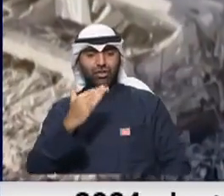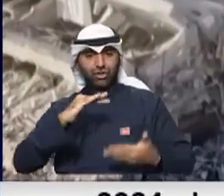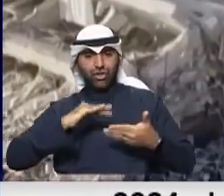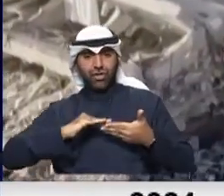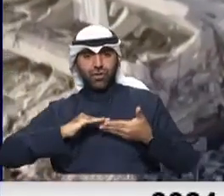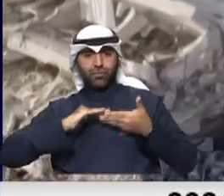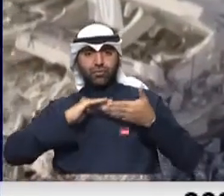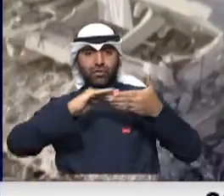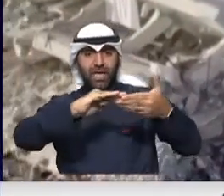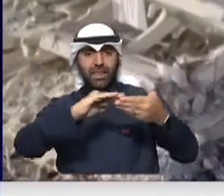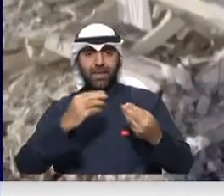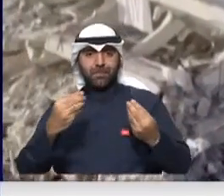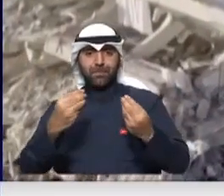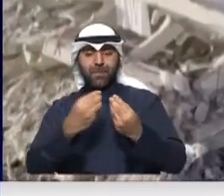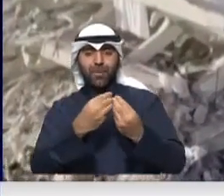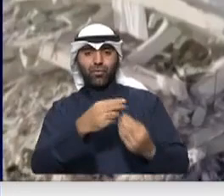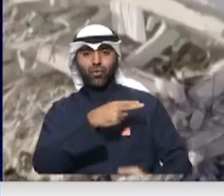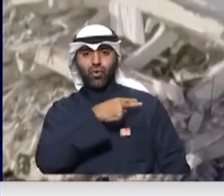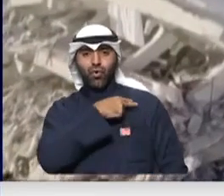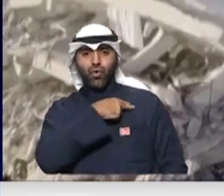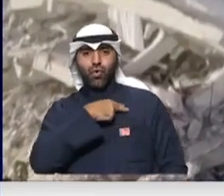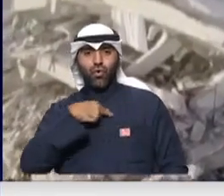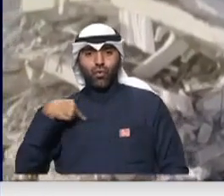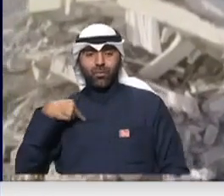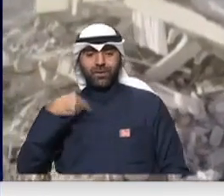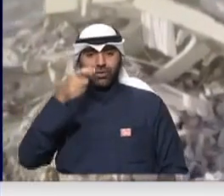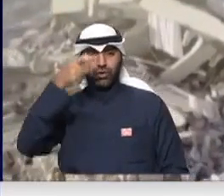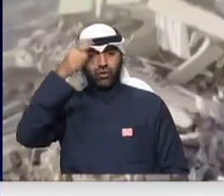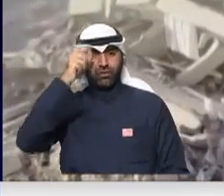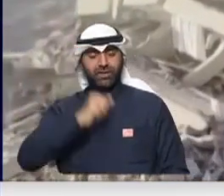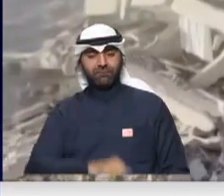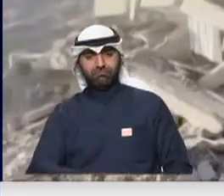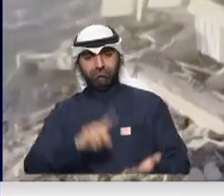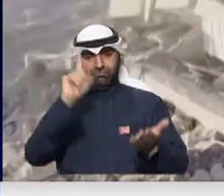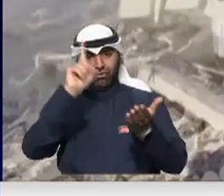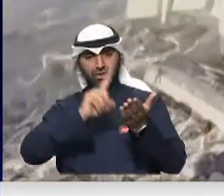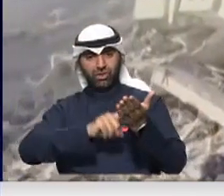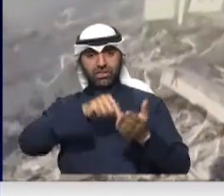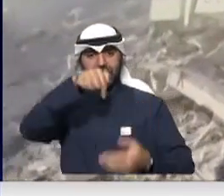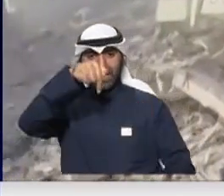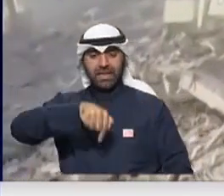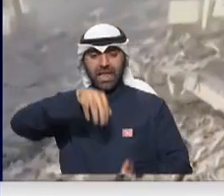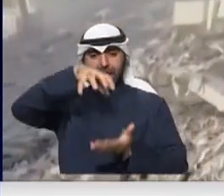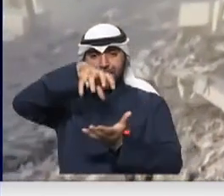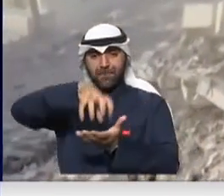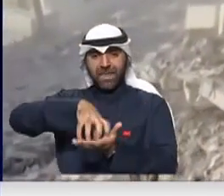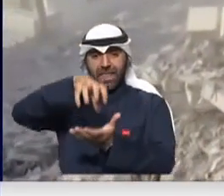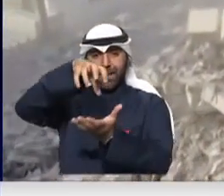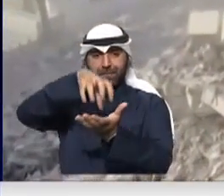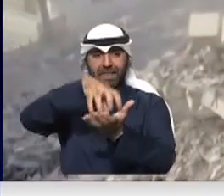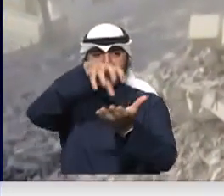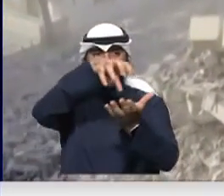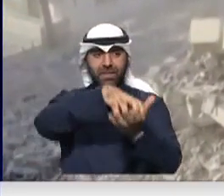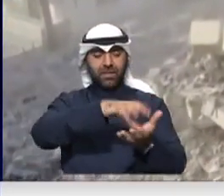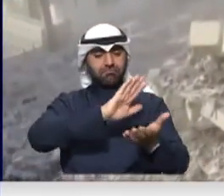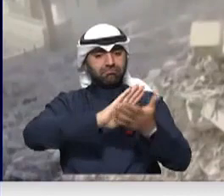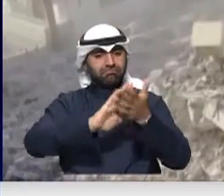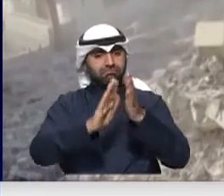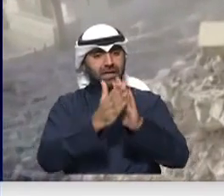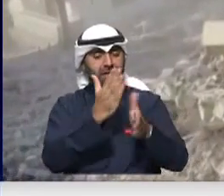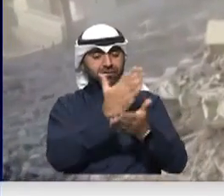شان عرفة، عثمانية، كيلس، وأضيمان. اليوم تم الإعلان عن الانتهاء العمل في